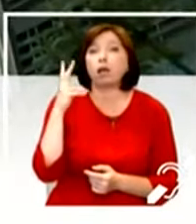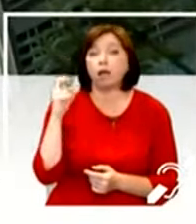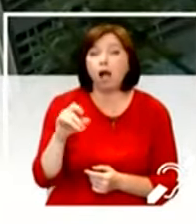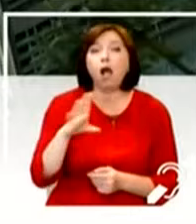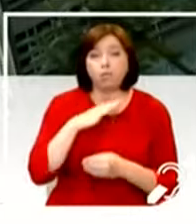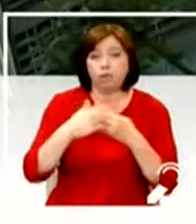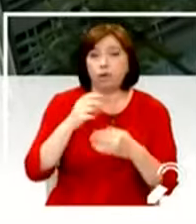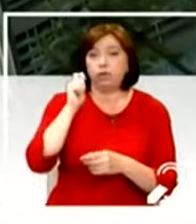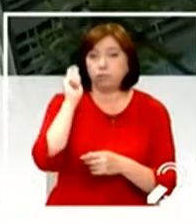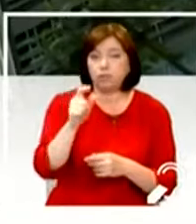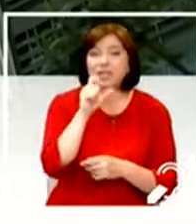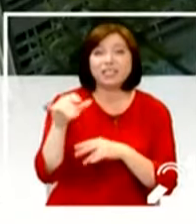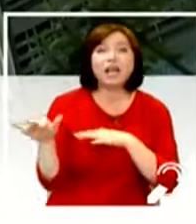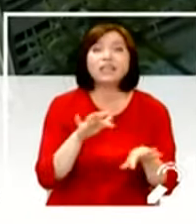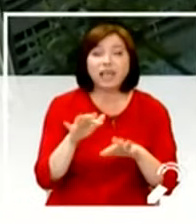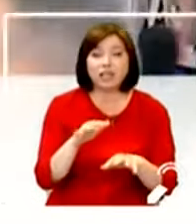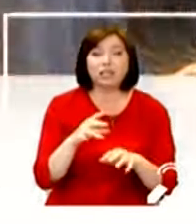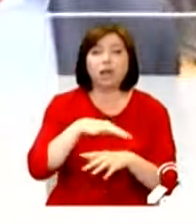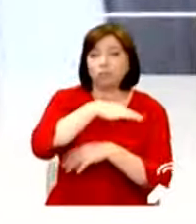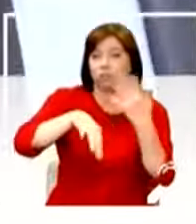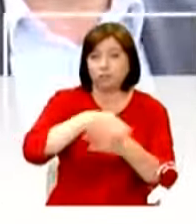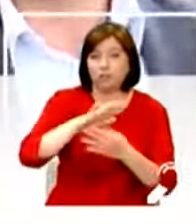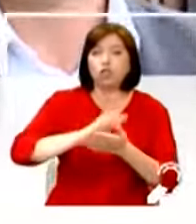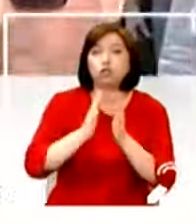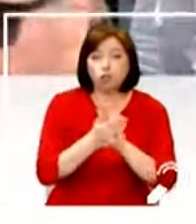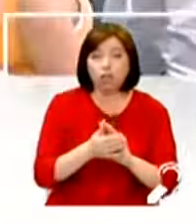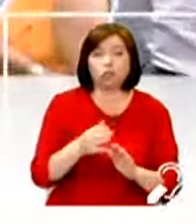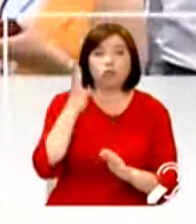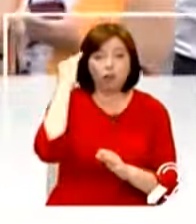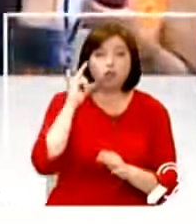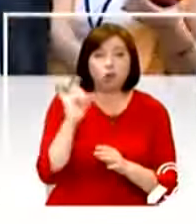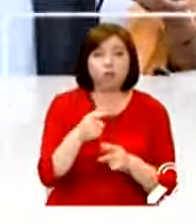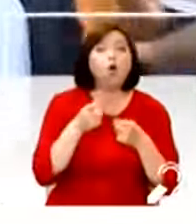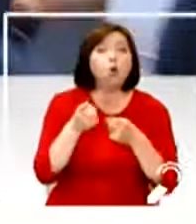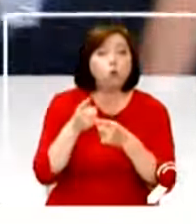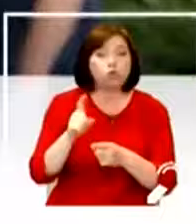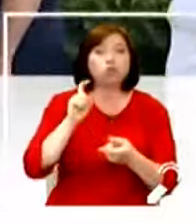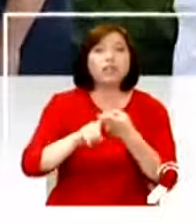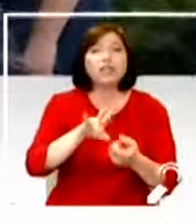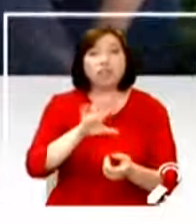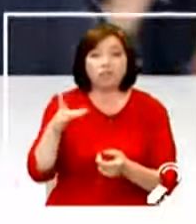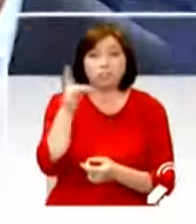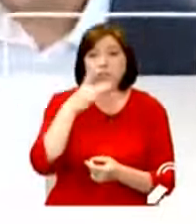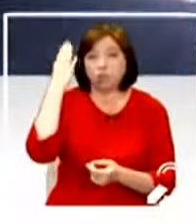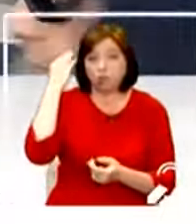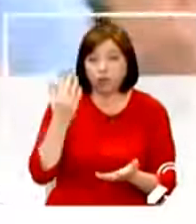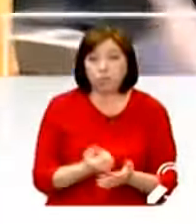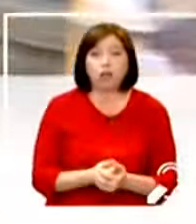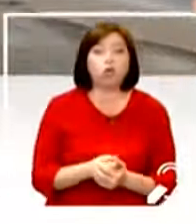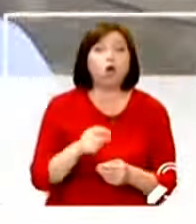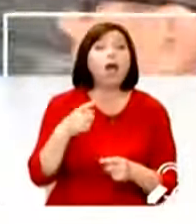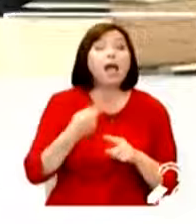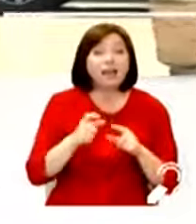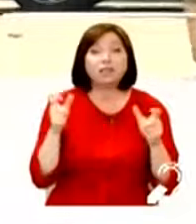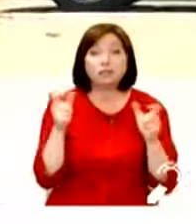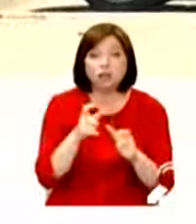au fost sancționați pentru acțiuni menite să destabilizeze și să amenințe suveranitatea și independența Republicii Moldova.